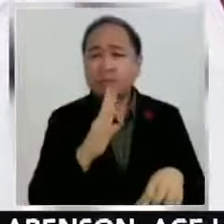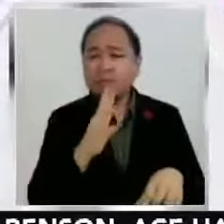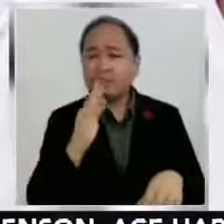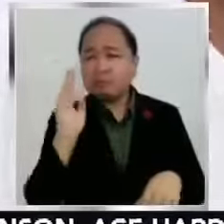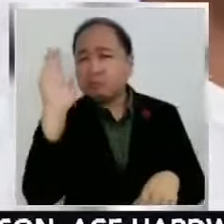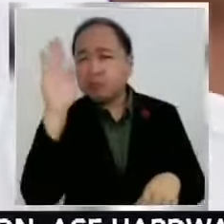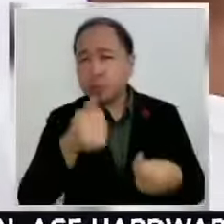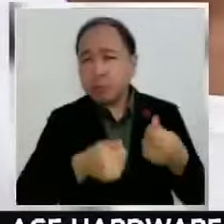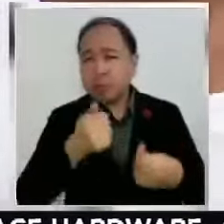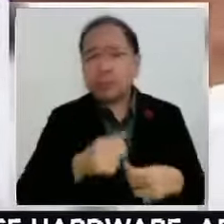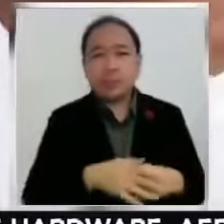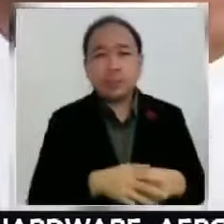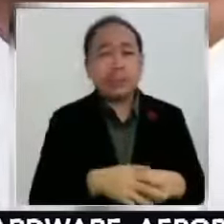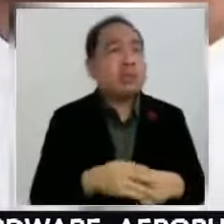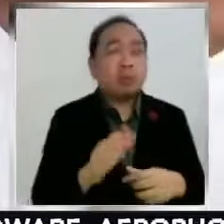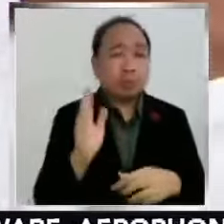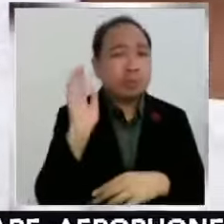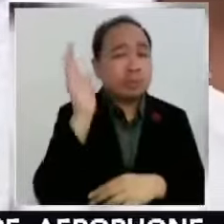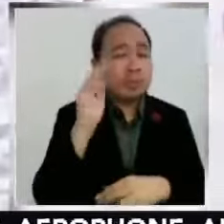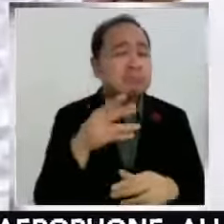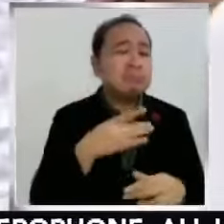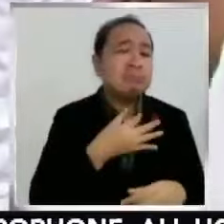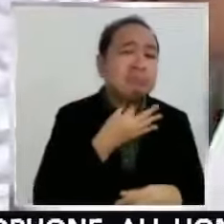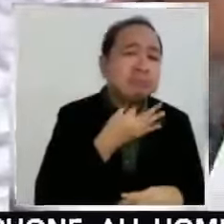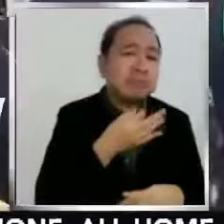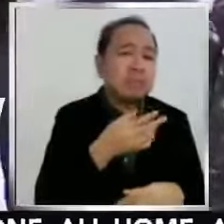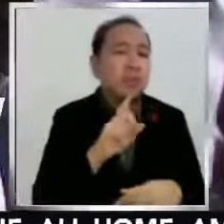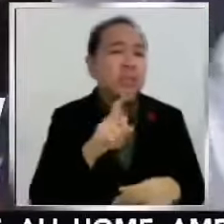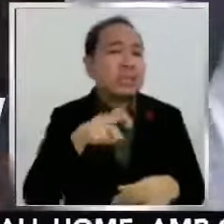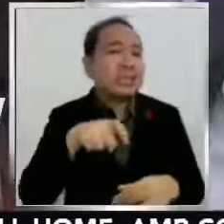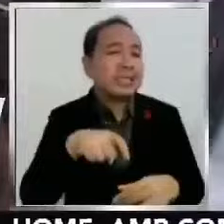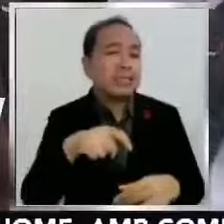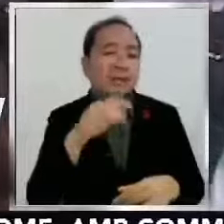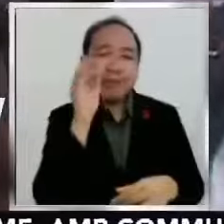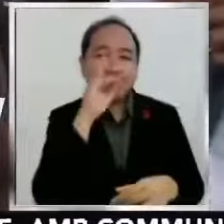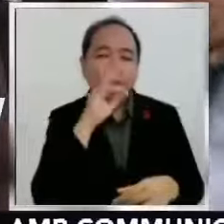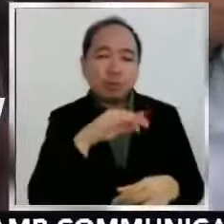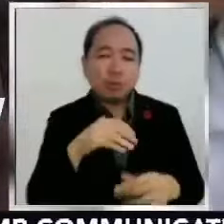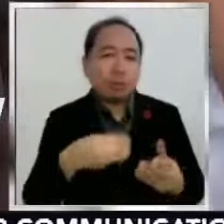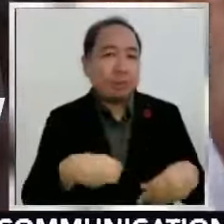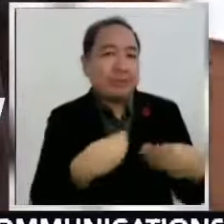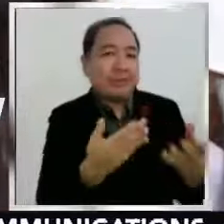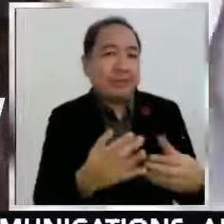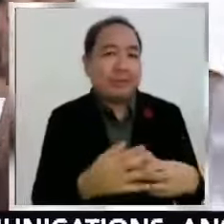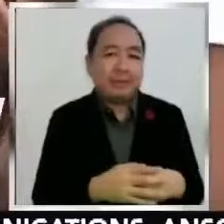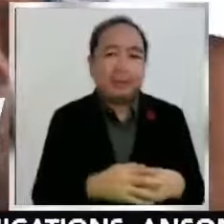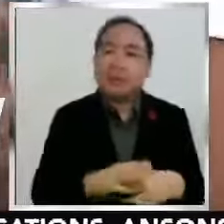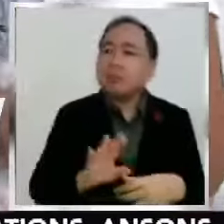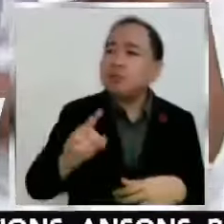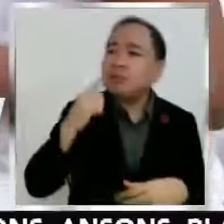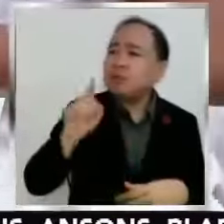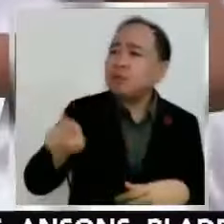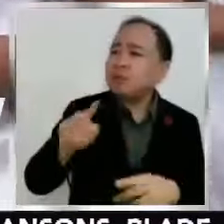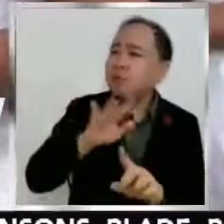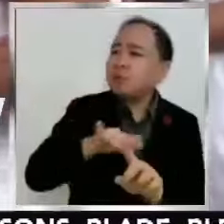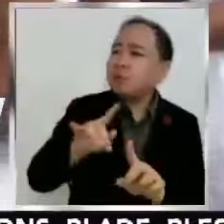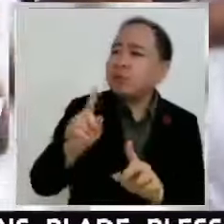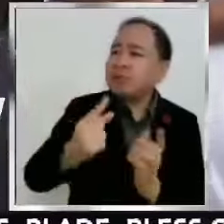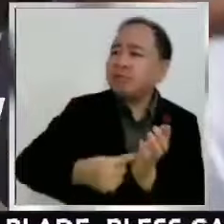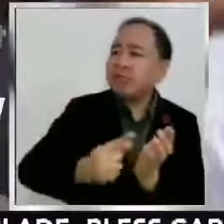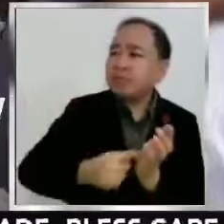pangangailangan po ng mga Pilipino na ano, nabibigay niya po. Para sa'yo, ang grade ni BBM, 100